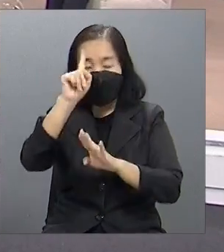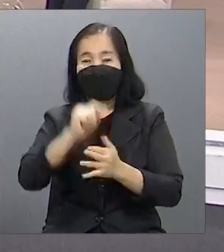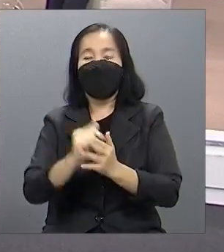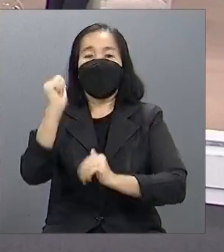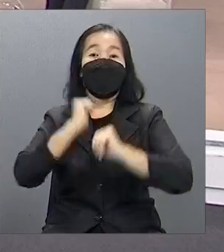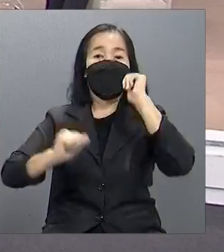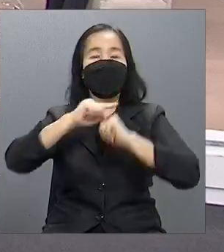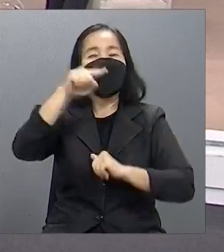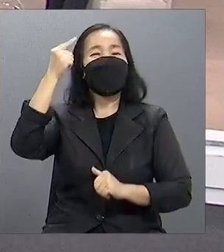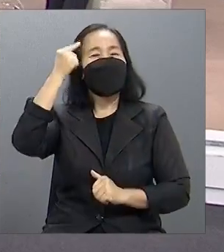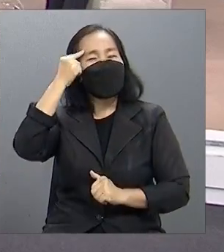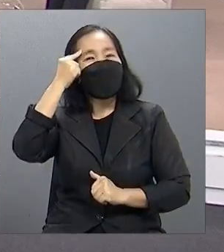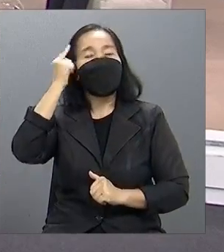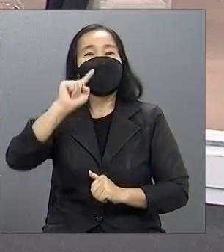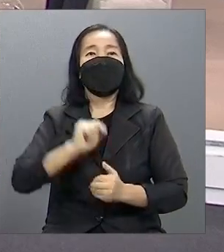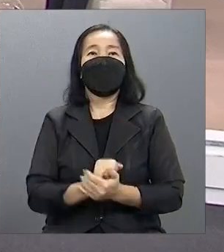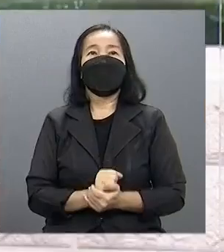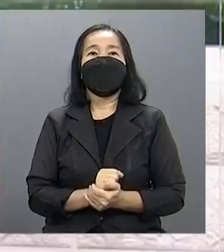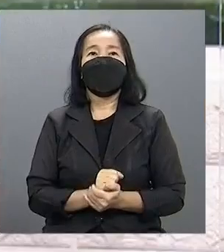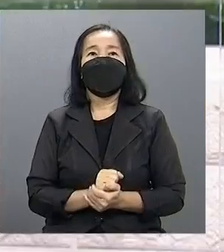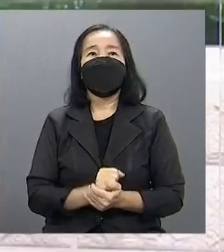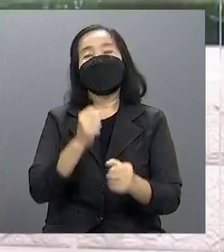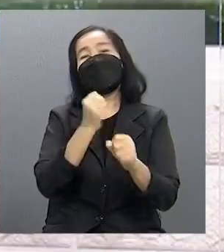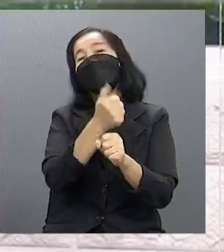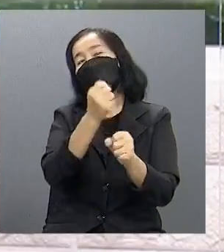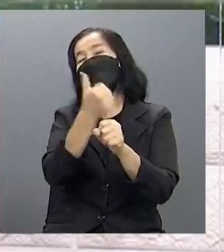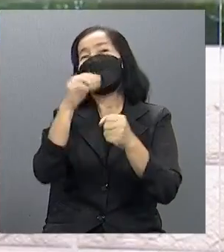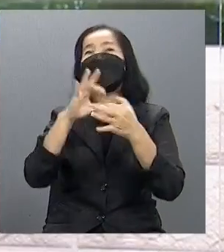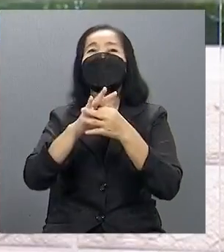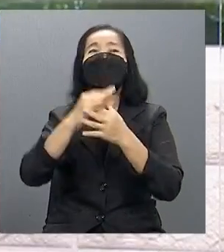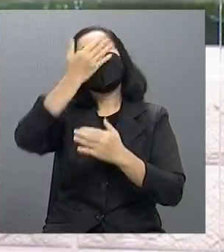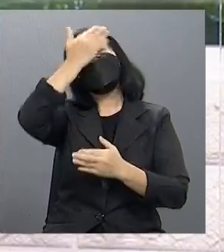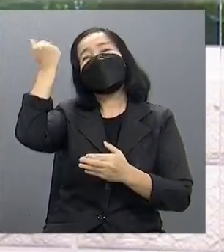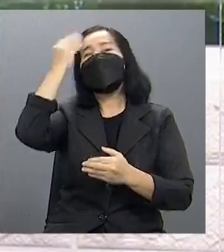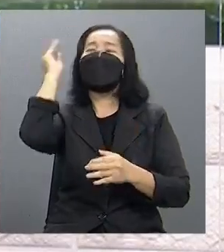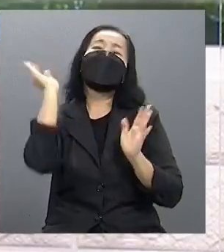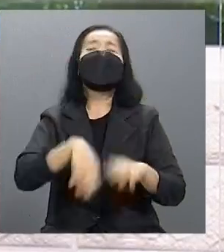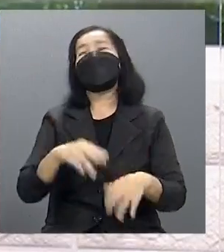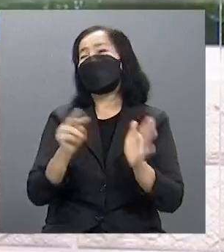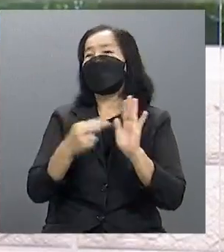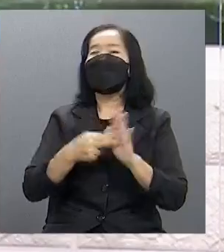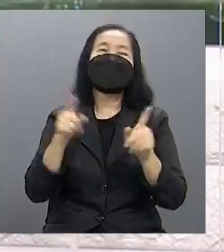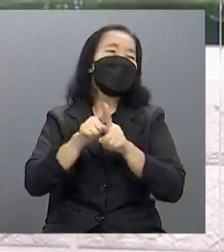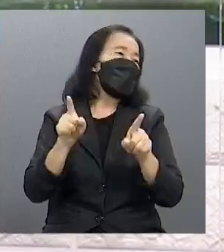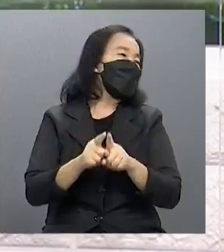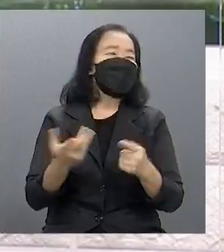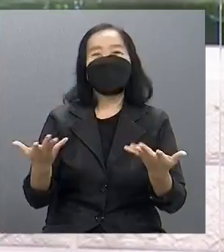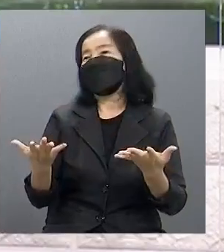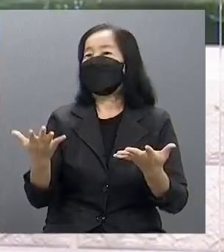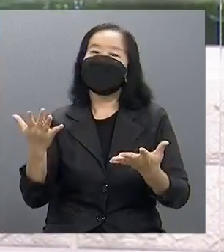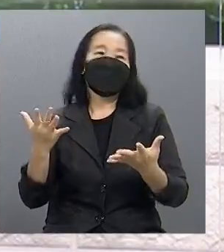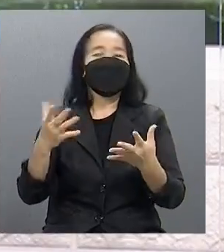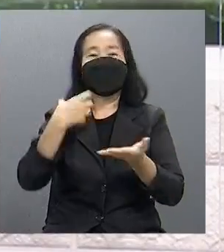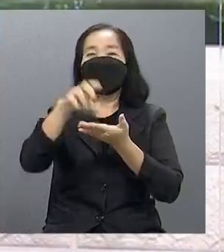เอ้ยพอเล่าเรื่องเกี่ยวกับอัลไซเมอร์อุ้ยละครมันต้องเป็นกึ่งแบบเหมือนสารคดีเหมือนอะไรแน่ๆบอกเลยละครของเรา